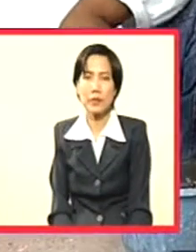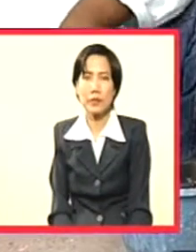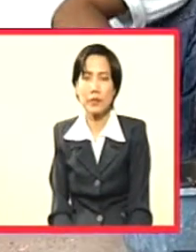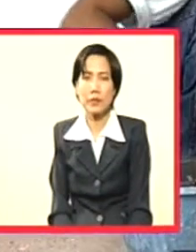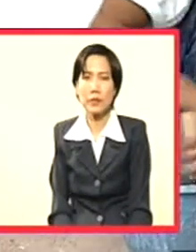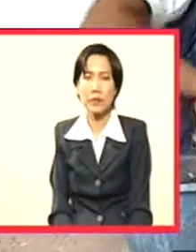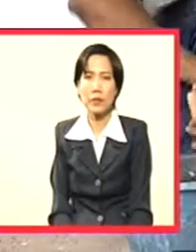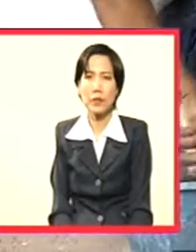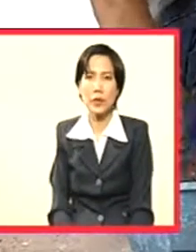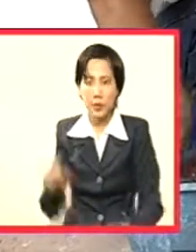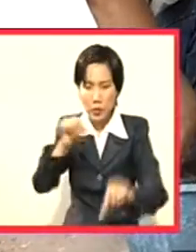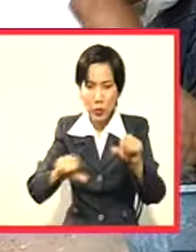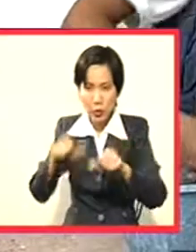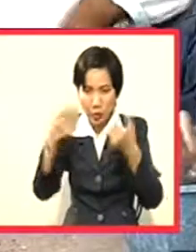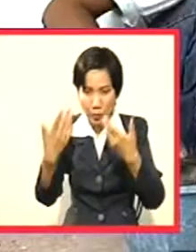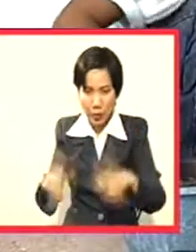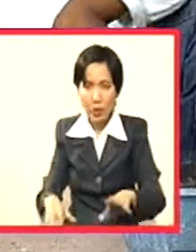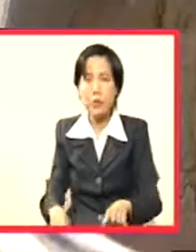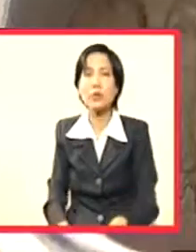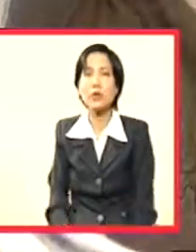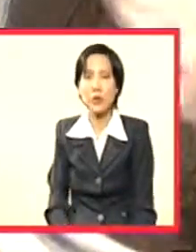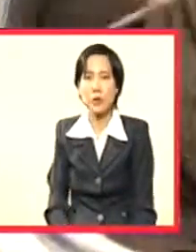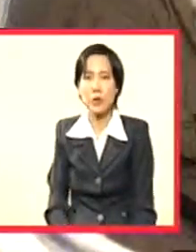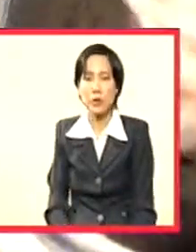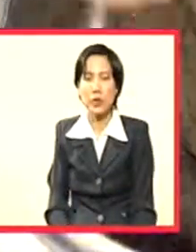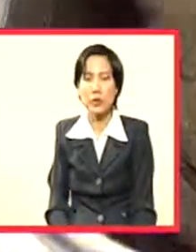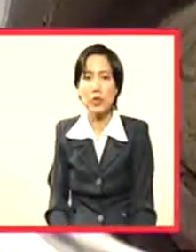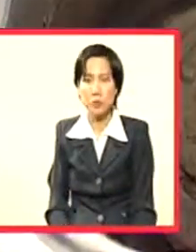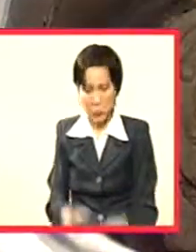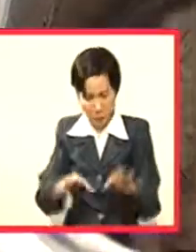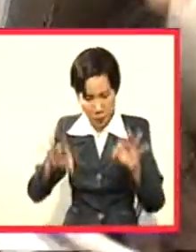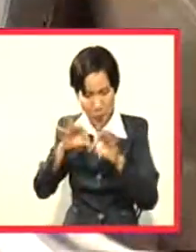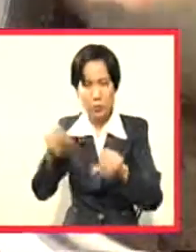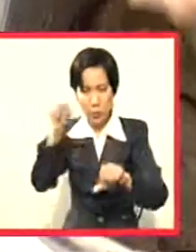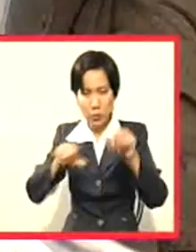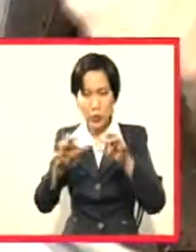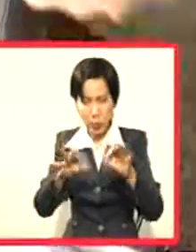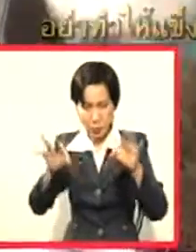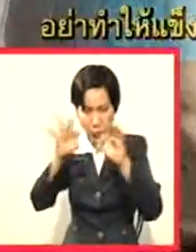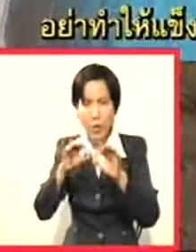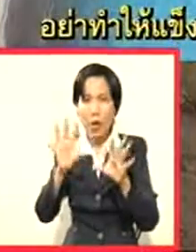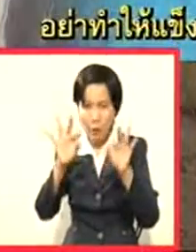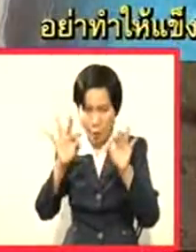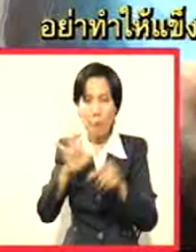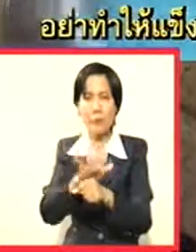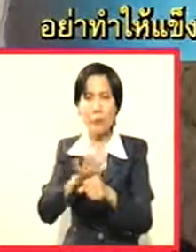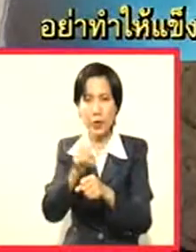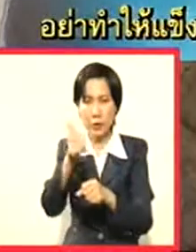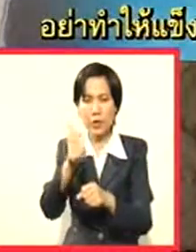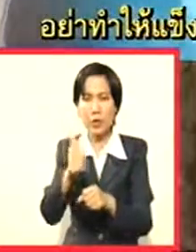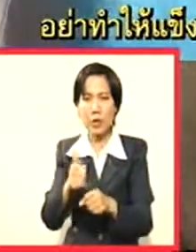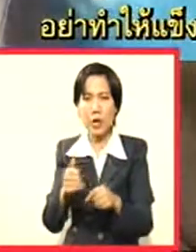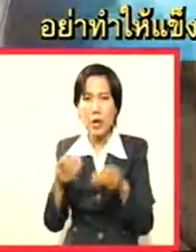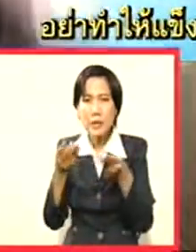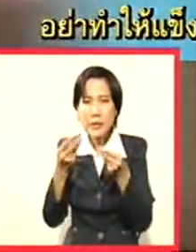เมื่อได้วัสดุที่ผสมแล้วก็นำมาผสมกันในการผสมนี่ก็สำคัญนะครับเพราะต้องผสมให้เหนียวพอประมาณมีลักษณะเป็น